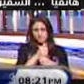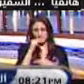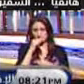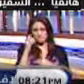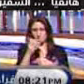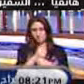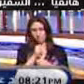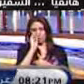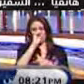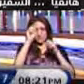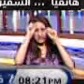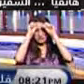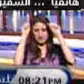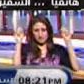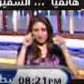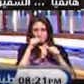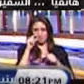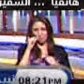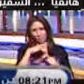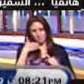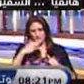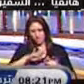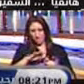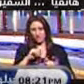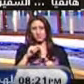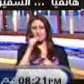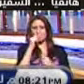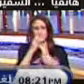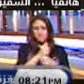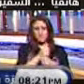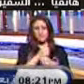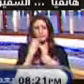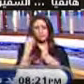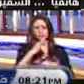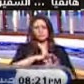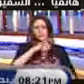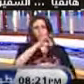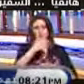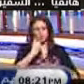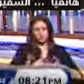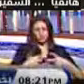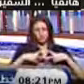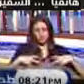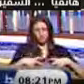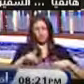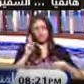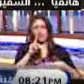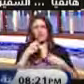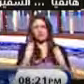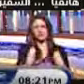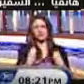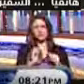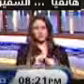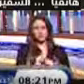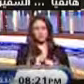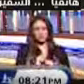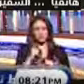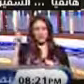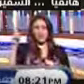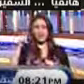من السيد السفير عندما كانت في بنغازي أن يتم تأجيل عملية التشريح إلى حين وصولها إلى